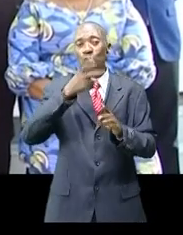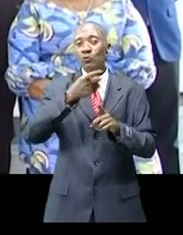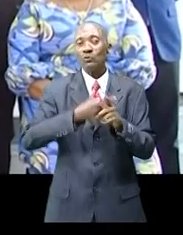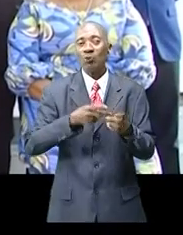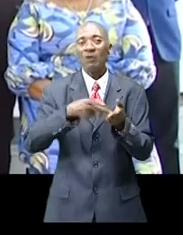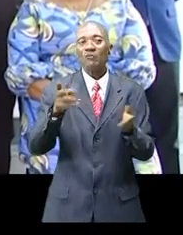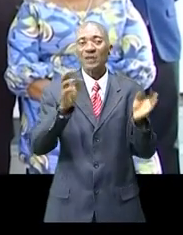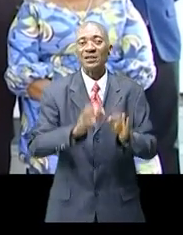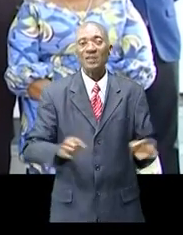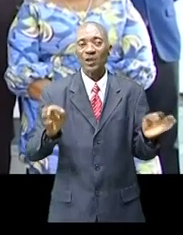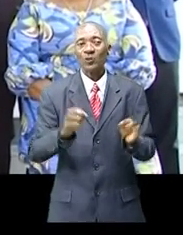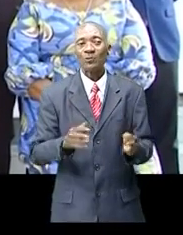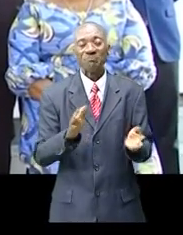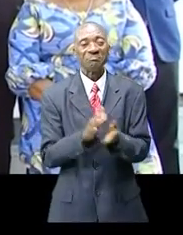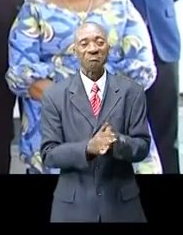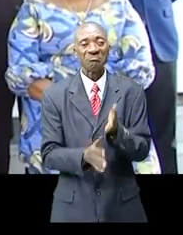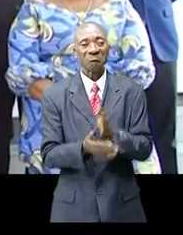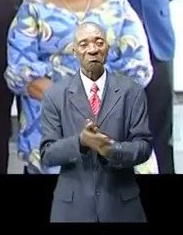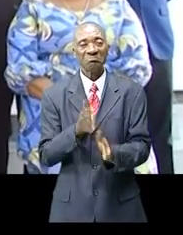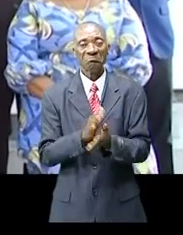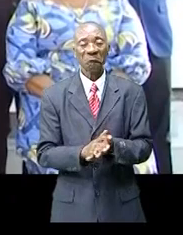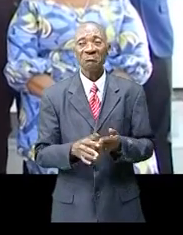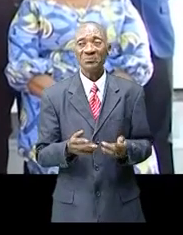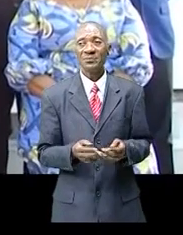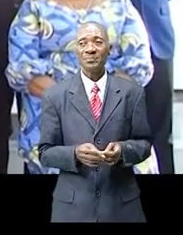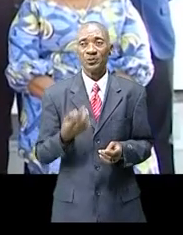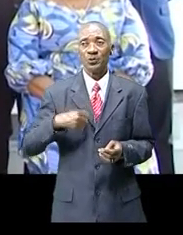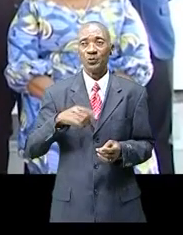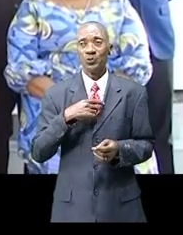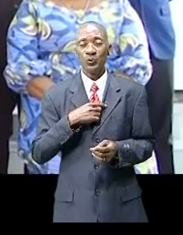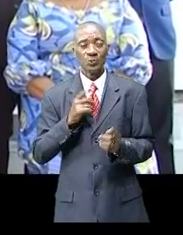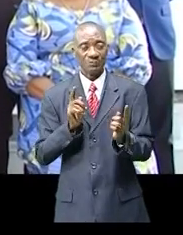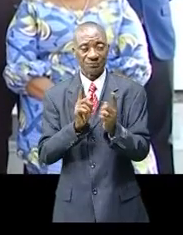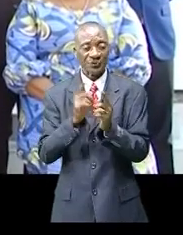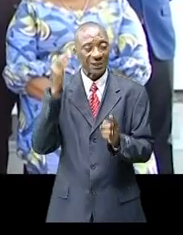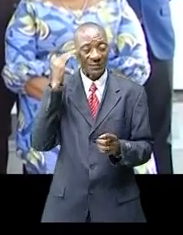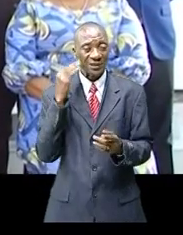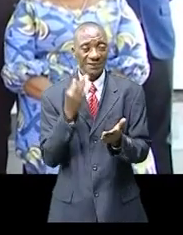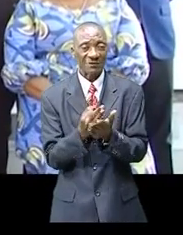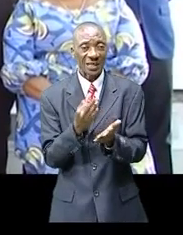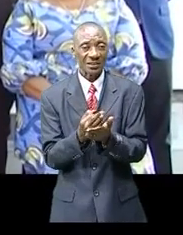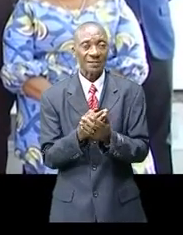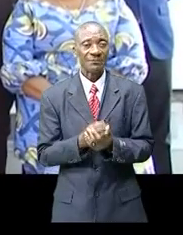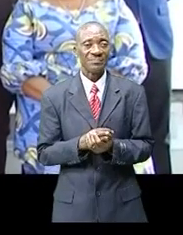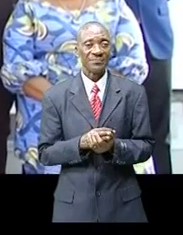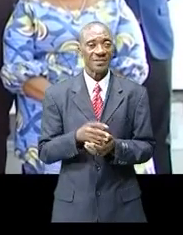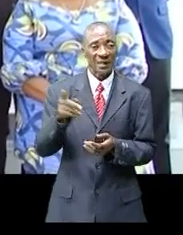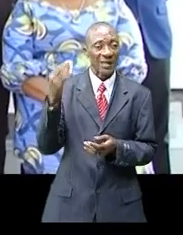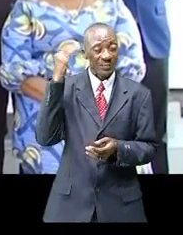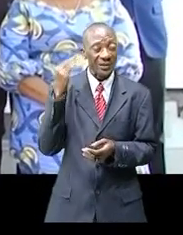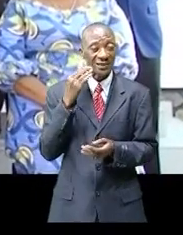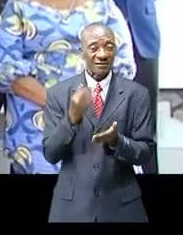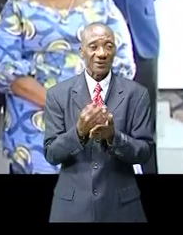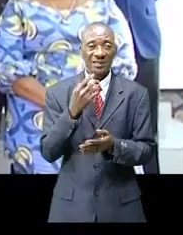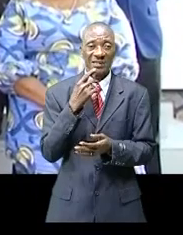d'impayement de leurs arriérés. Et quand nous sommes allés voir le ministère des Finances, ces derniers nous ont dit,